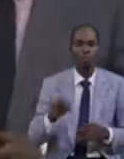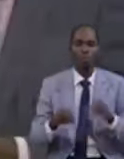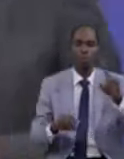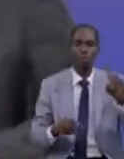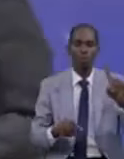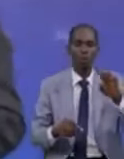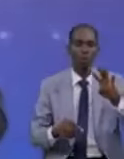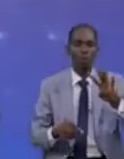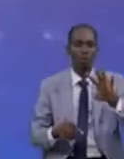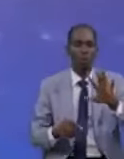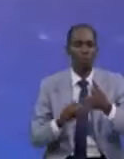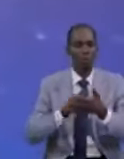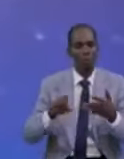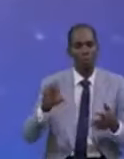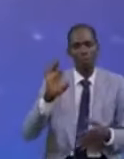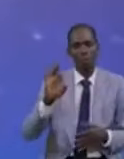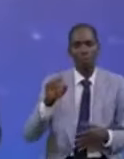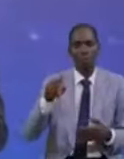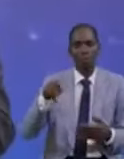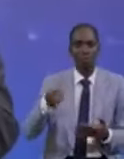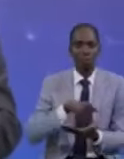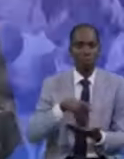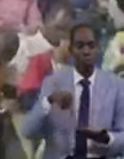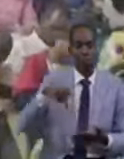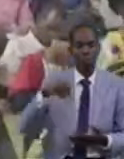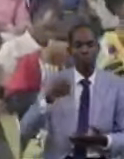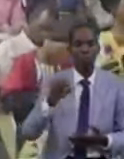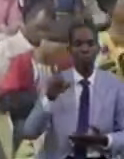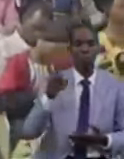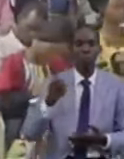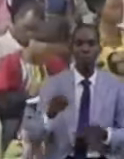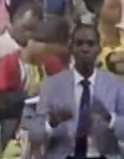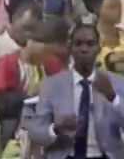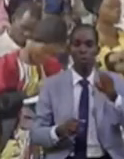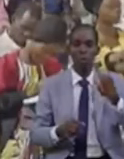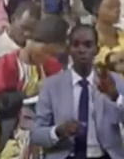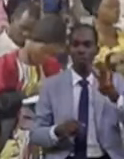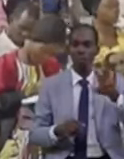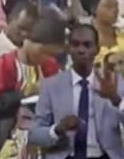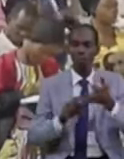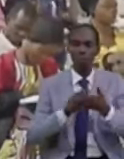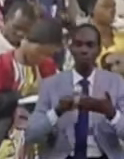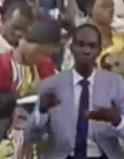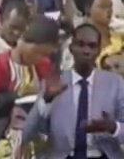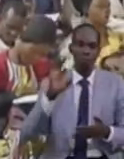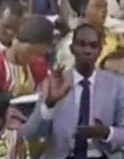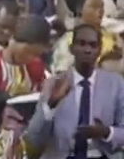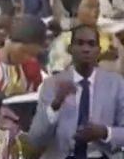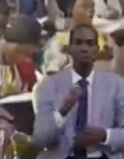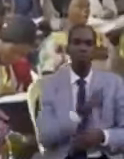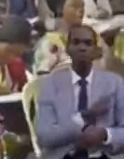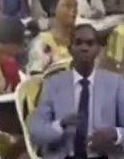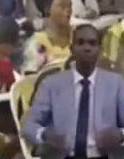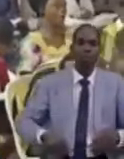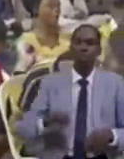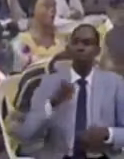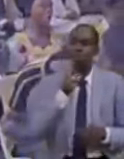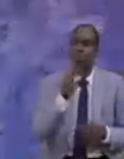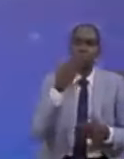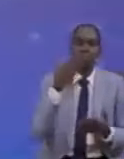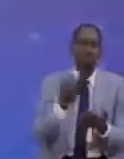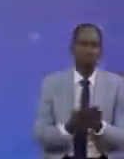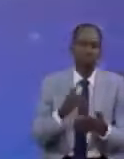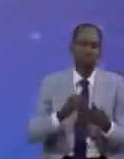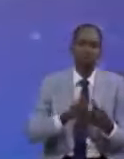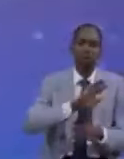100 psaume 145 verset 9 l'Éternel est bon envers tous est-ce que